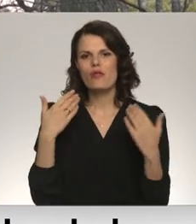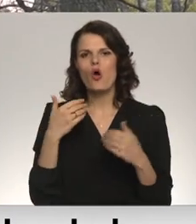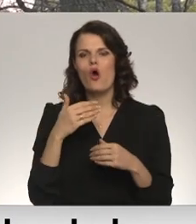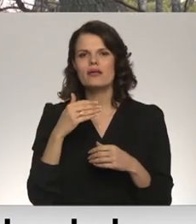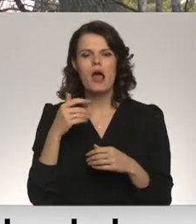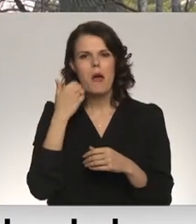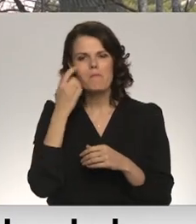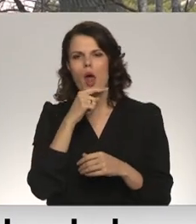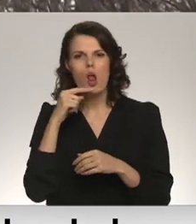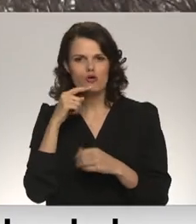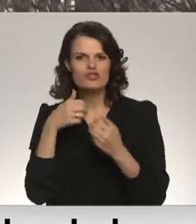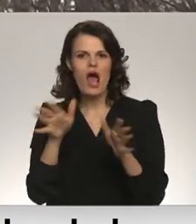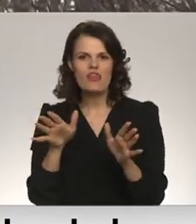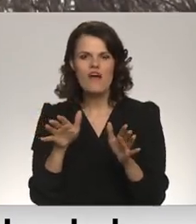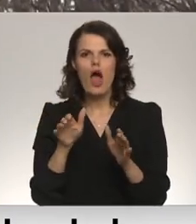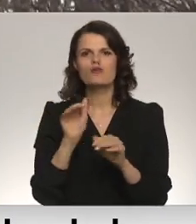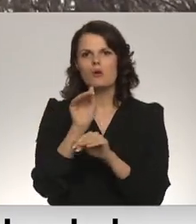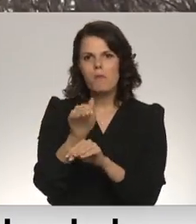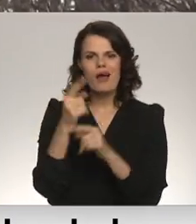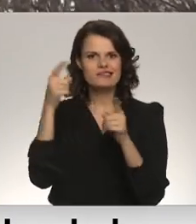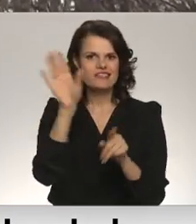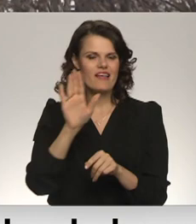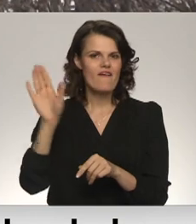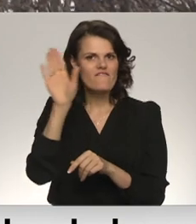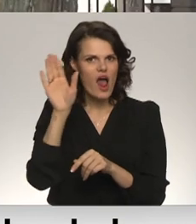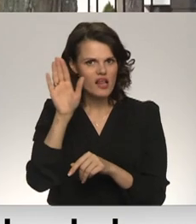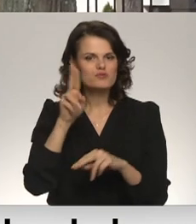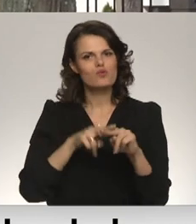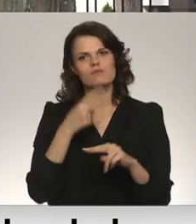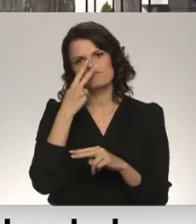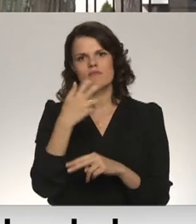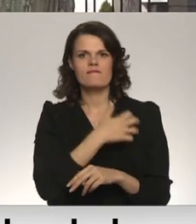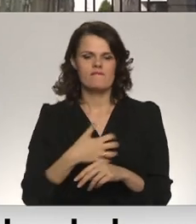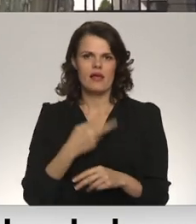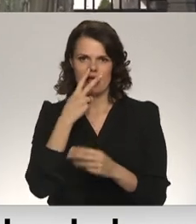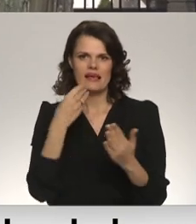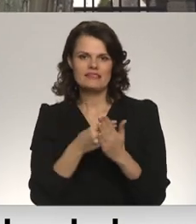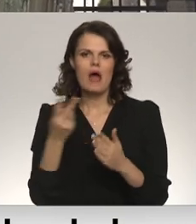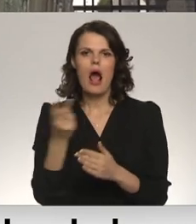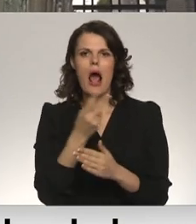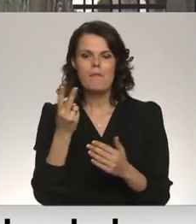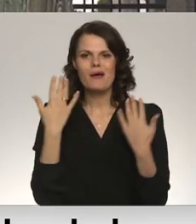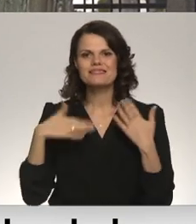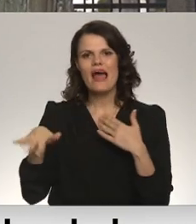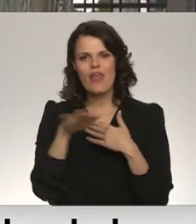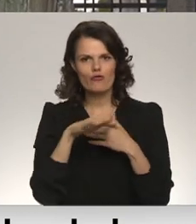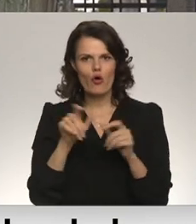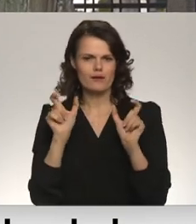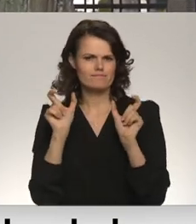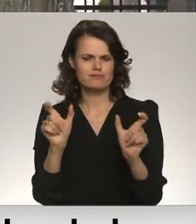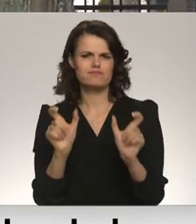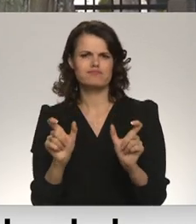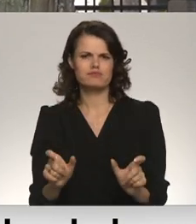kontu citas valsts bankā, kas atbildīgajām iestādēm būtu jāizvērtē. Abām sanatorijām uzlikta virkne sankciju arī no